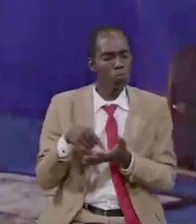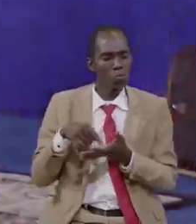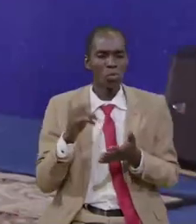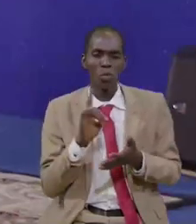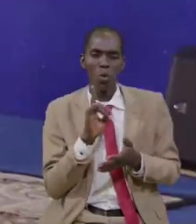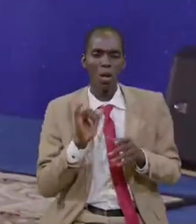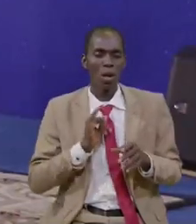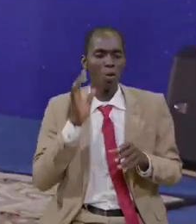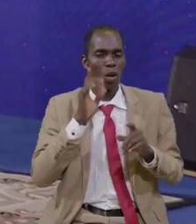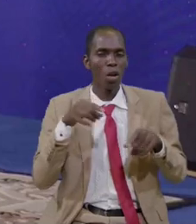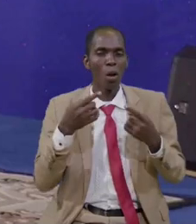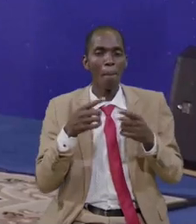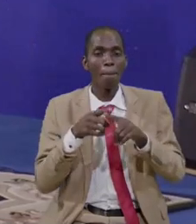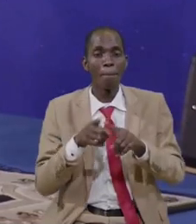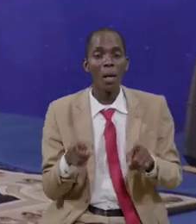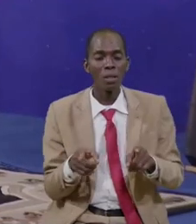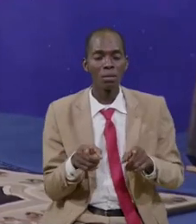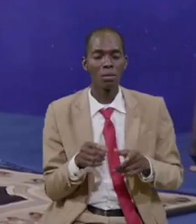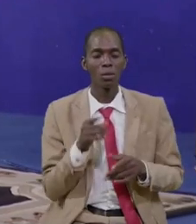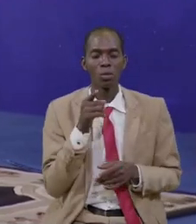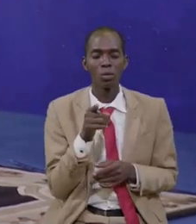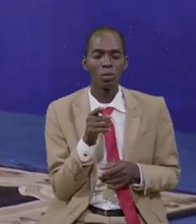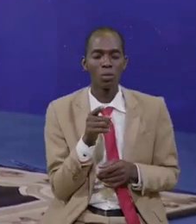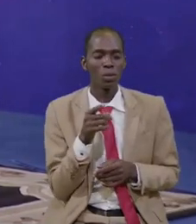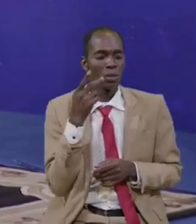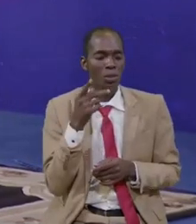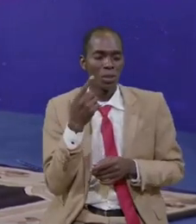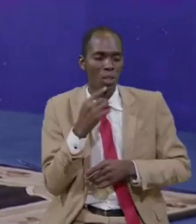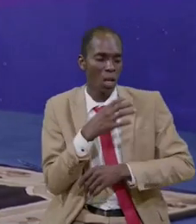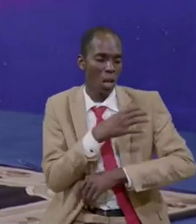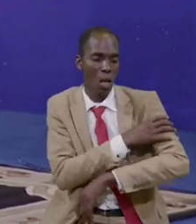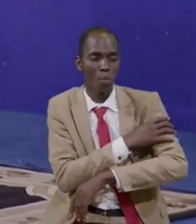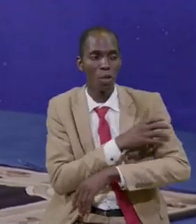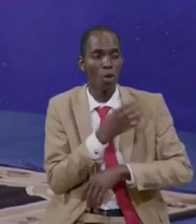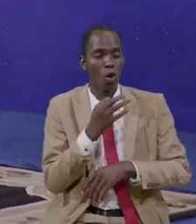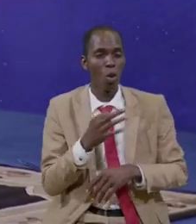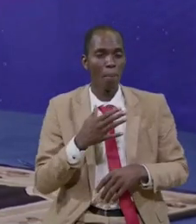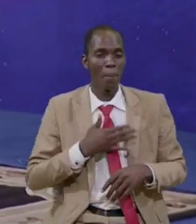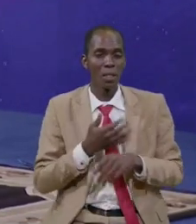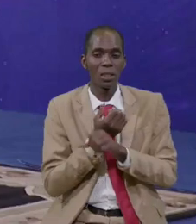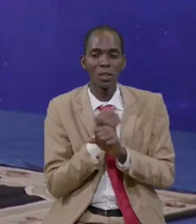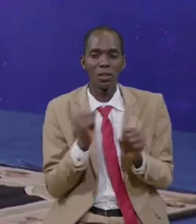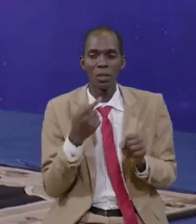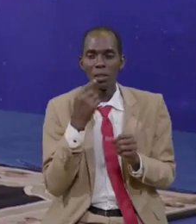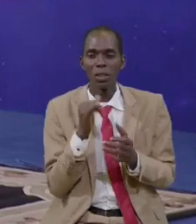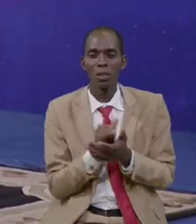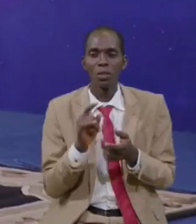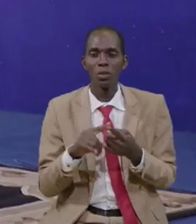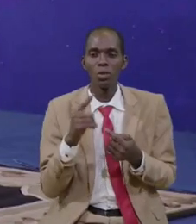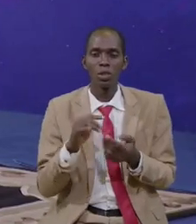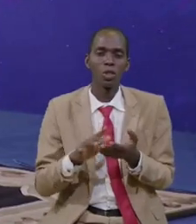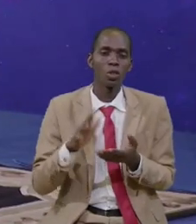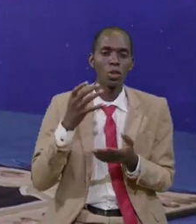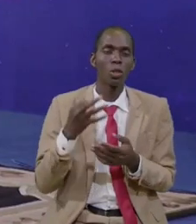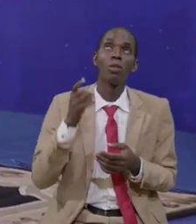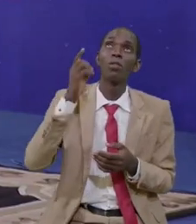faire. Maintenant, tu es Seigneur, le capitaine de mon salut. Et il dit, à la gloire de Dieu, le